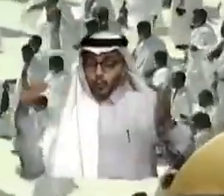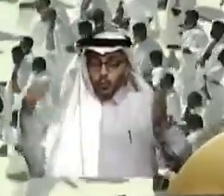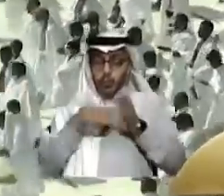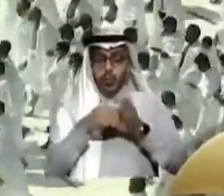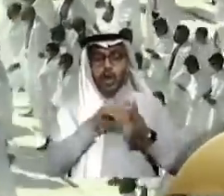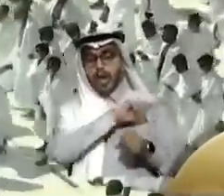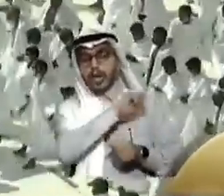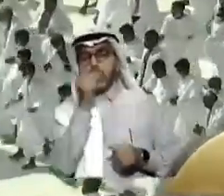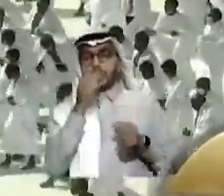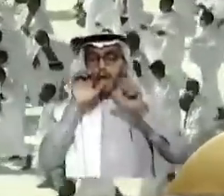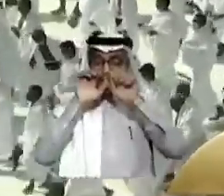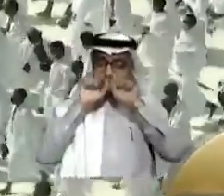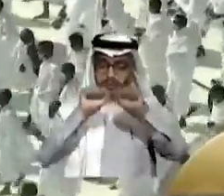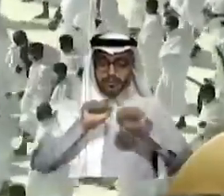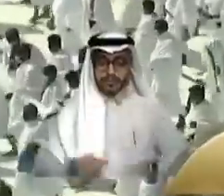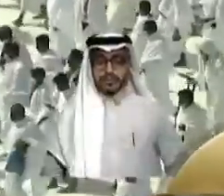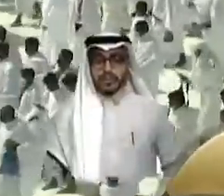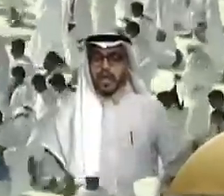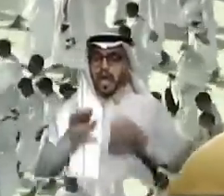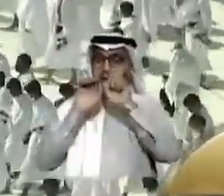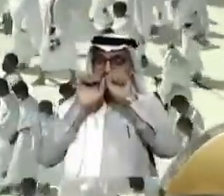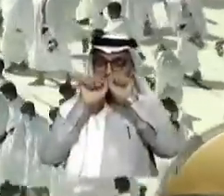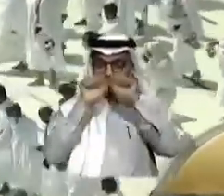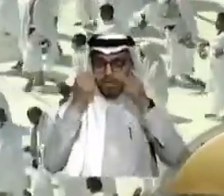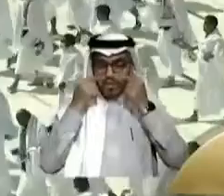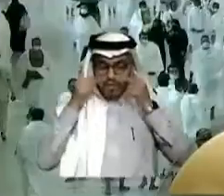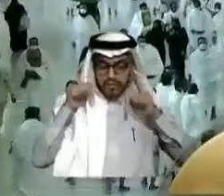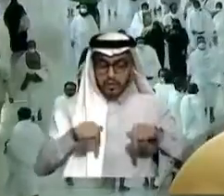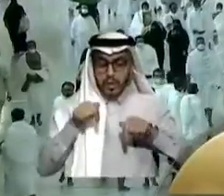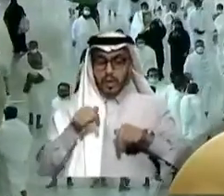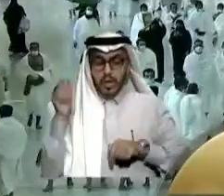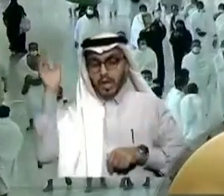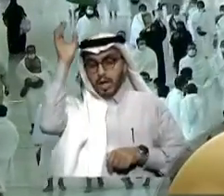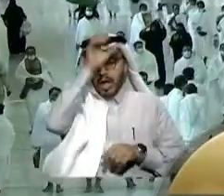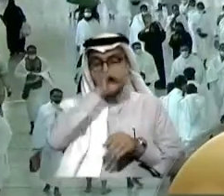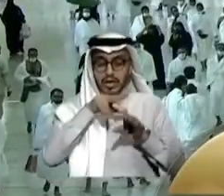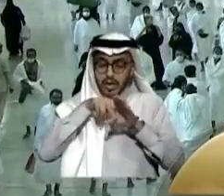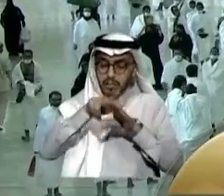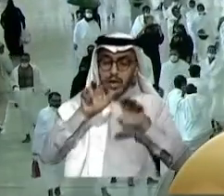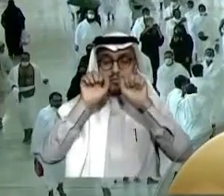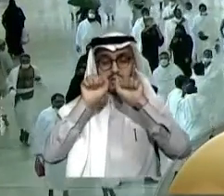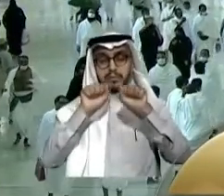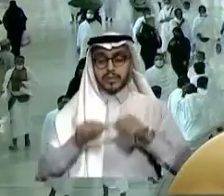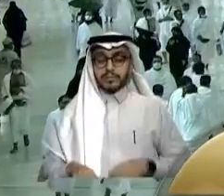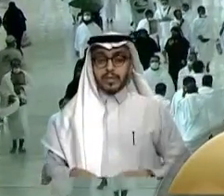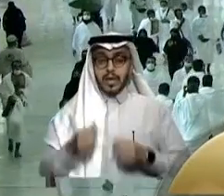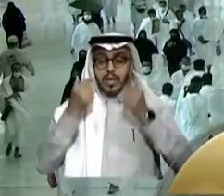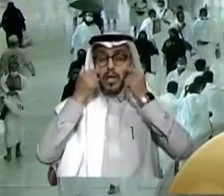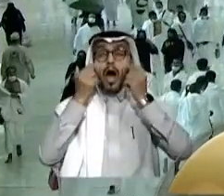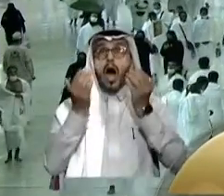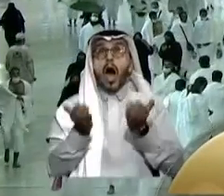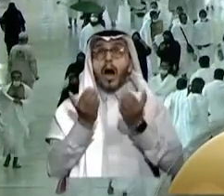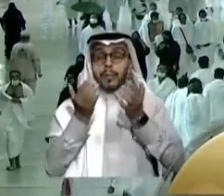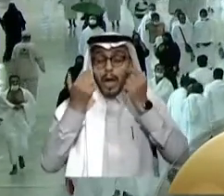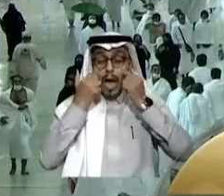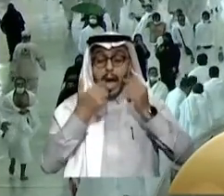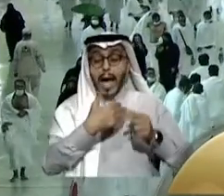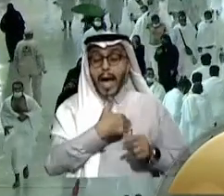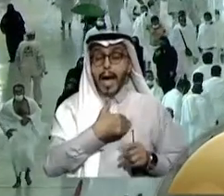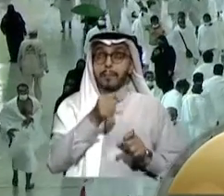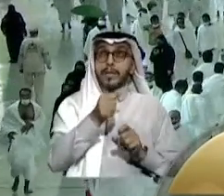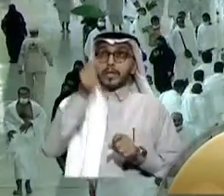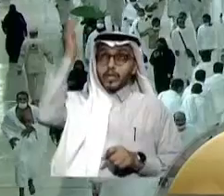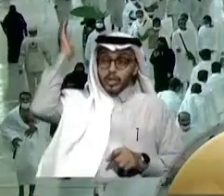في الأمور كلها، وأجرنا من خزي الدنيا وعذاب الآخرة. ربنا آمنا